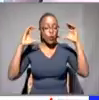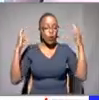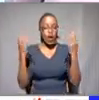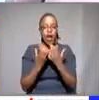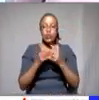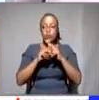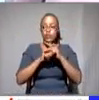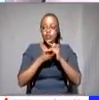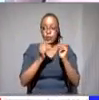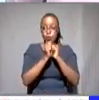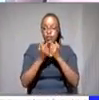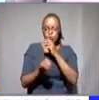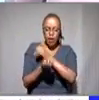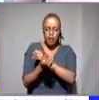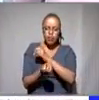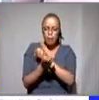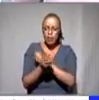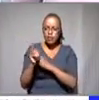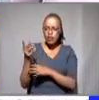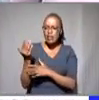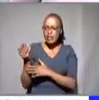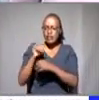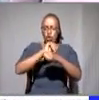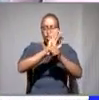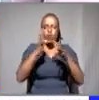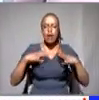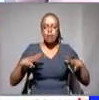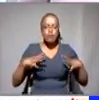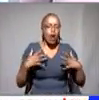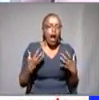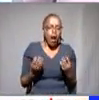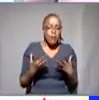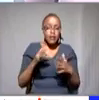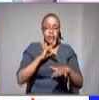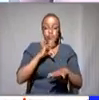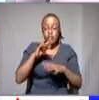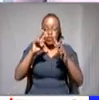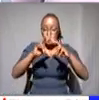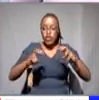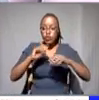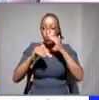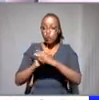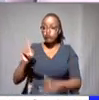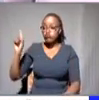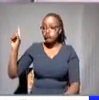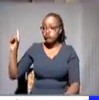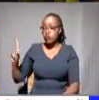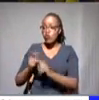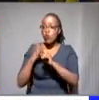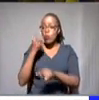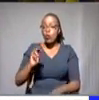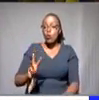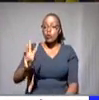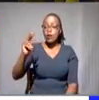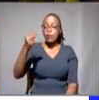Tuajiririe na kukutariria haria homene we kinyete ukinya ihidaliri. Udhudhulia ori wadhi ni kuligana ruho girogi mwamwuri dhini